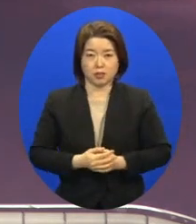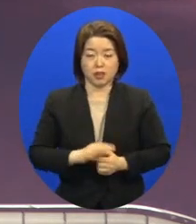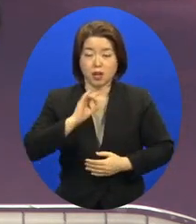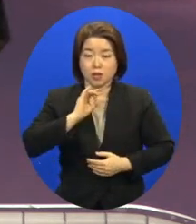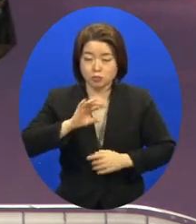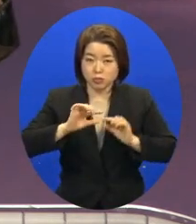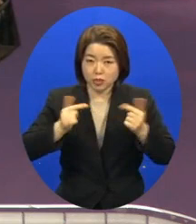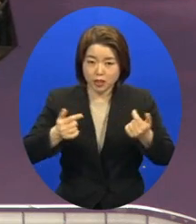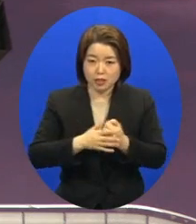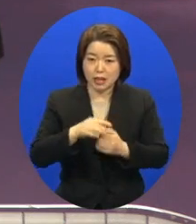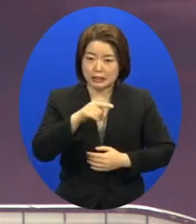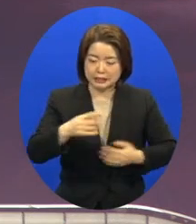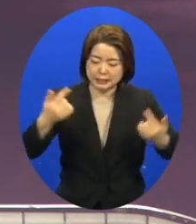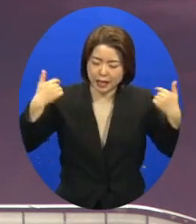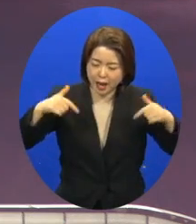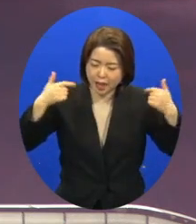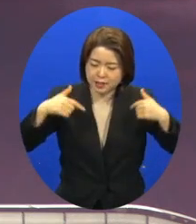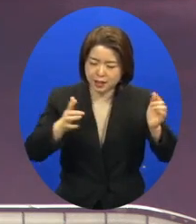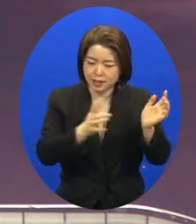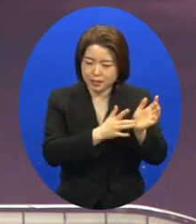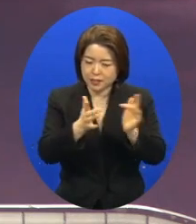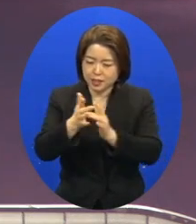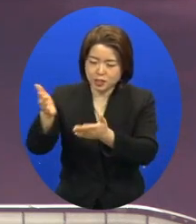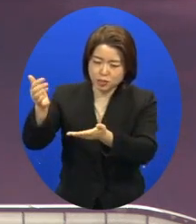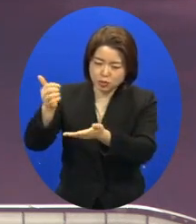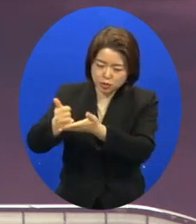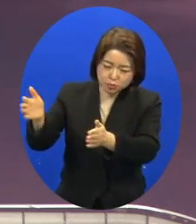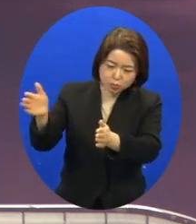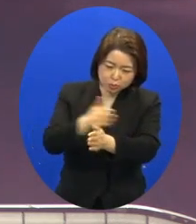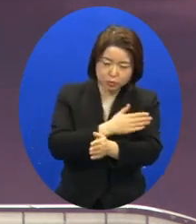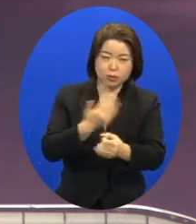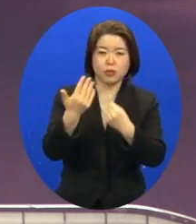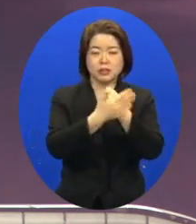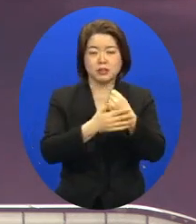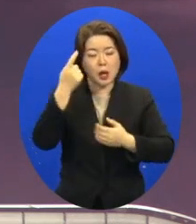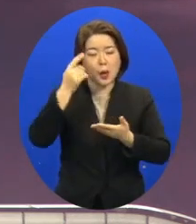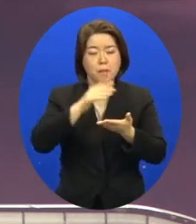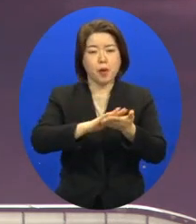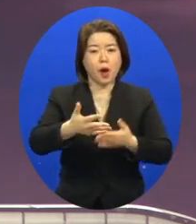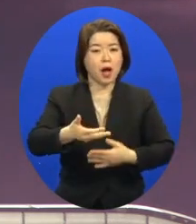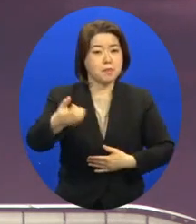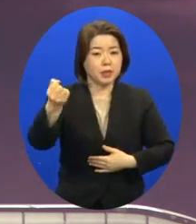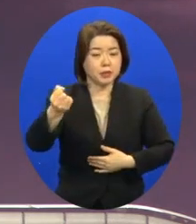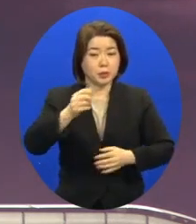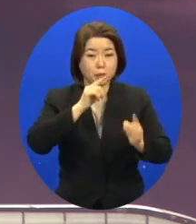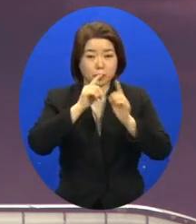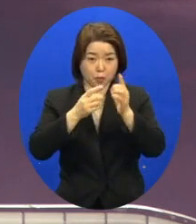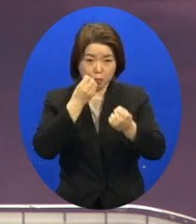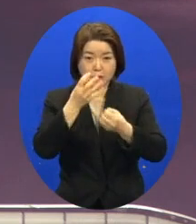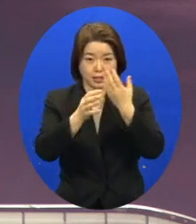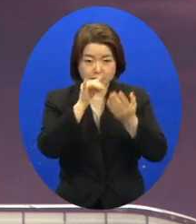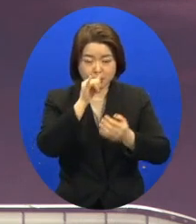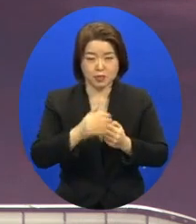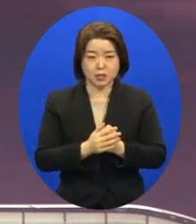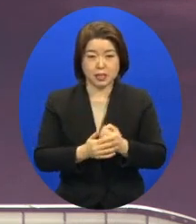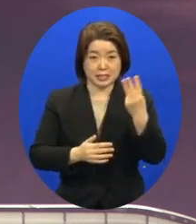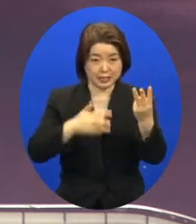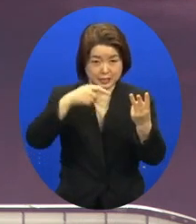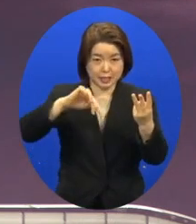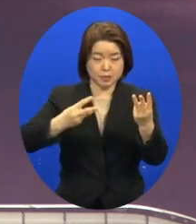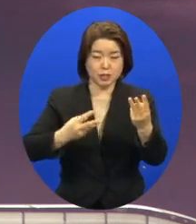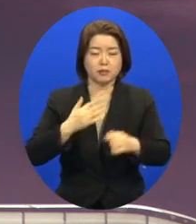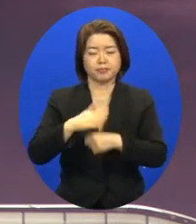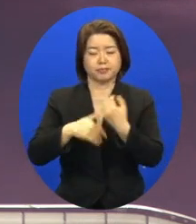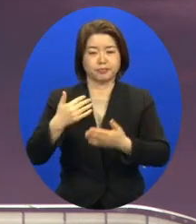항상 예수님으로부터 은혜와 평화를 얻었다고 고백합니다. 3절에 보면 하나님 우리